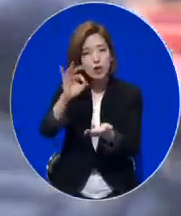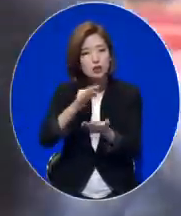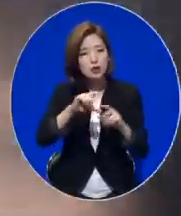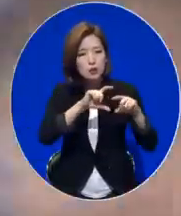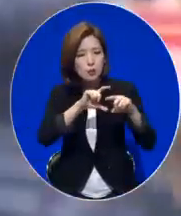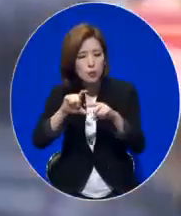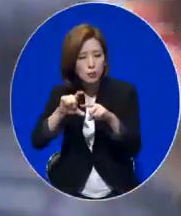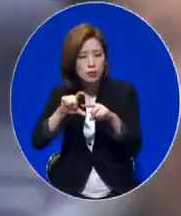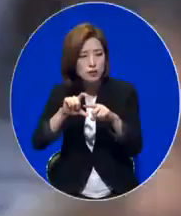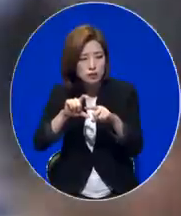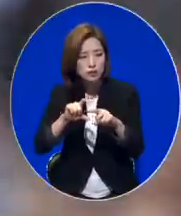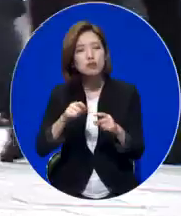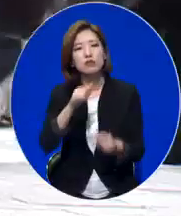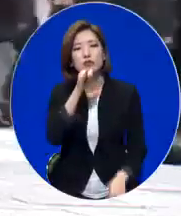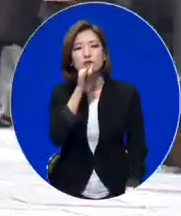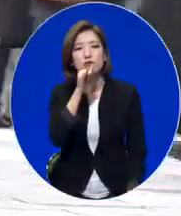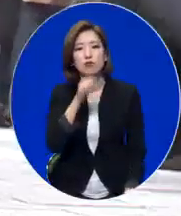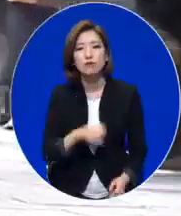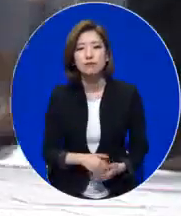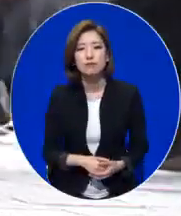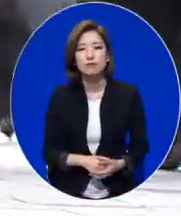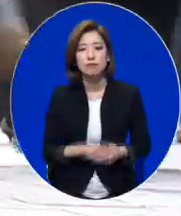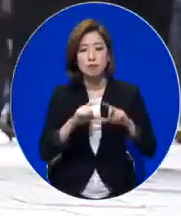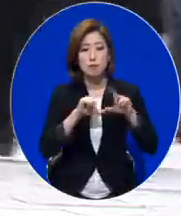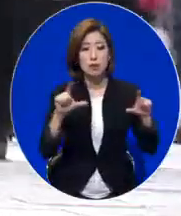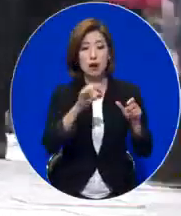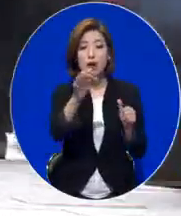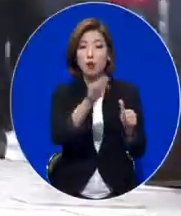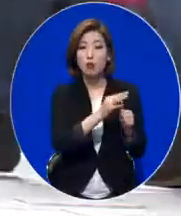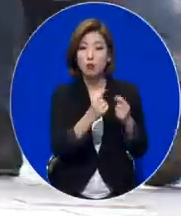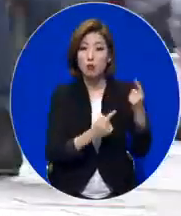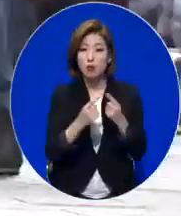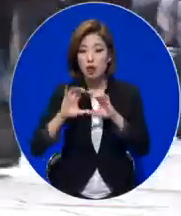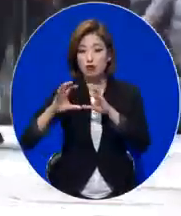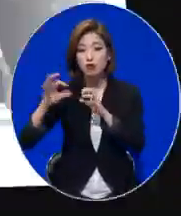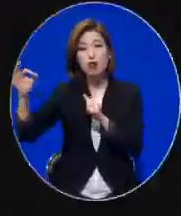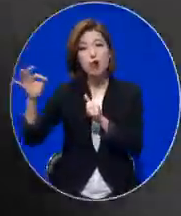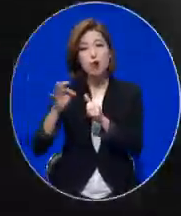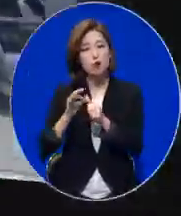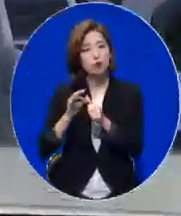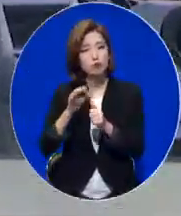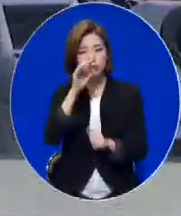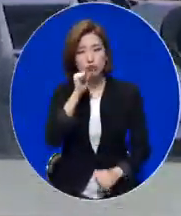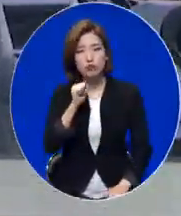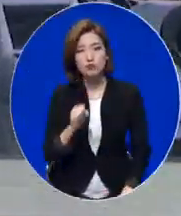물가 장승을 고려하지 않는 민간 연금 보다 훨씬 유리하겠죠